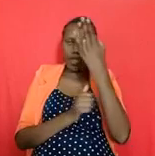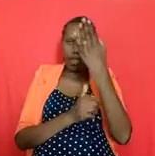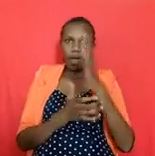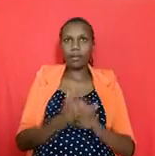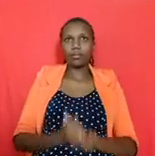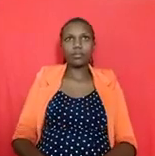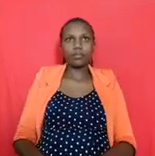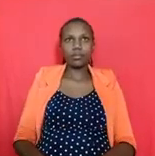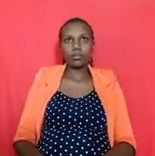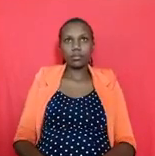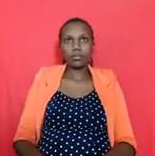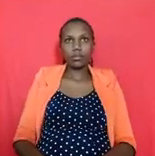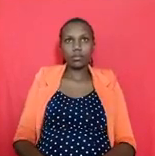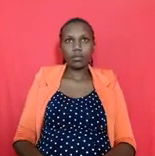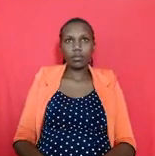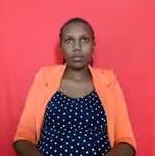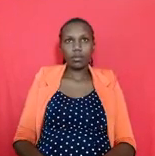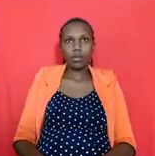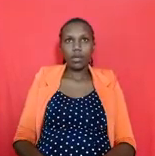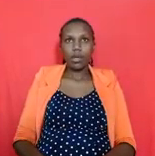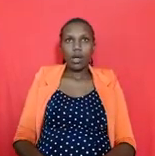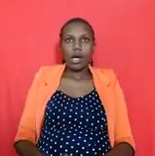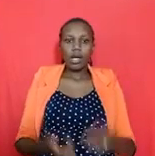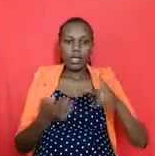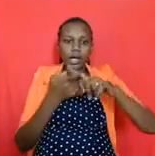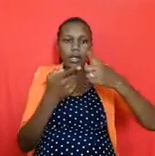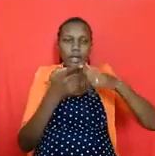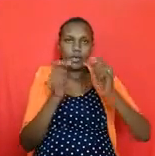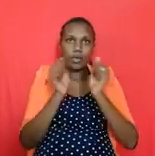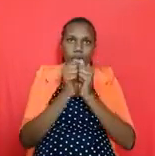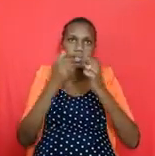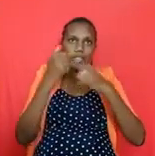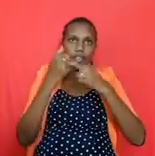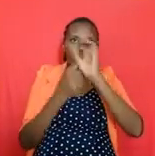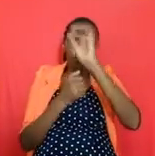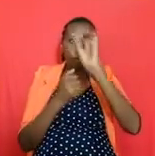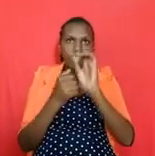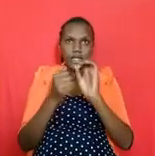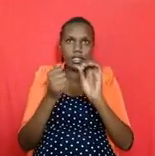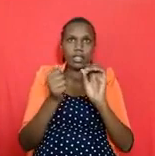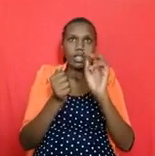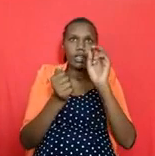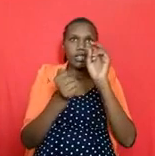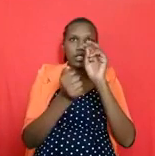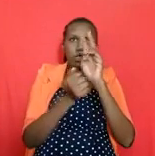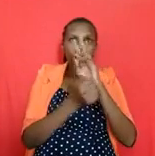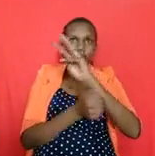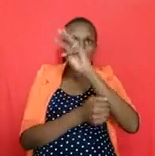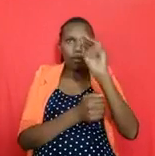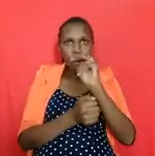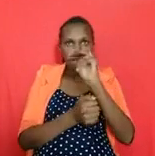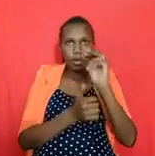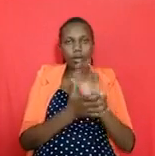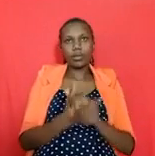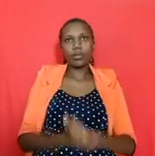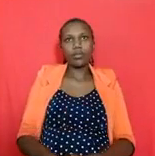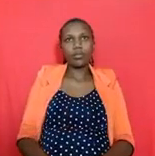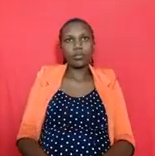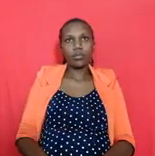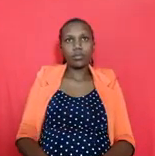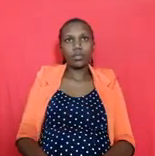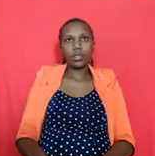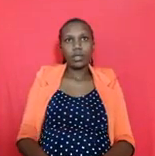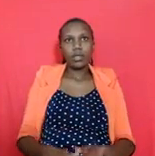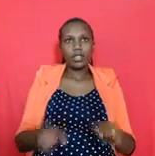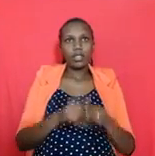ndaona murakurite na 7% milioni 12 mwaka-ini ucio ngiciari milioni 11